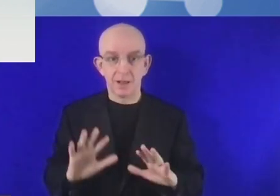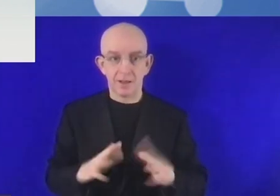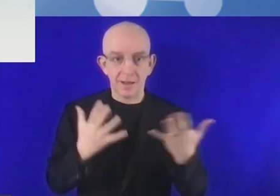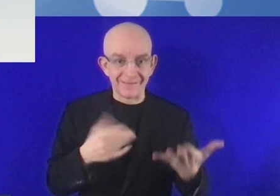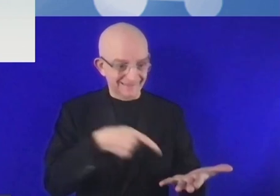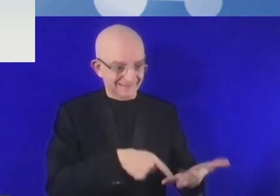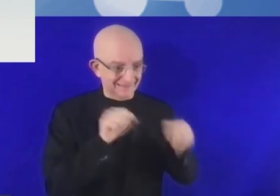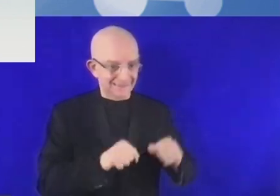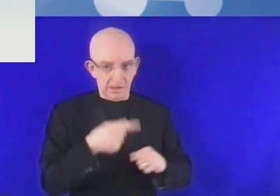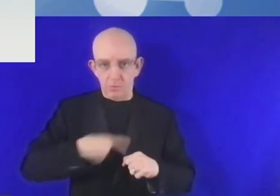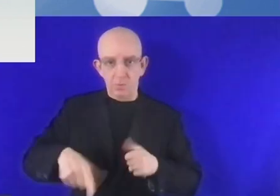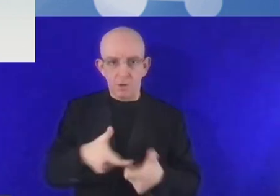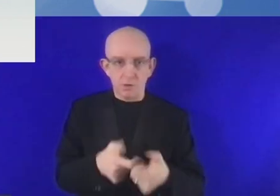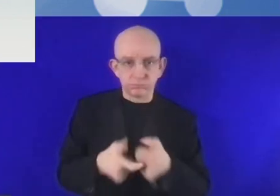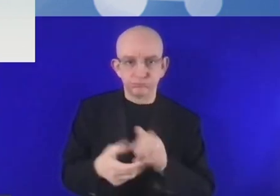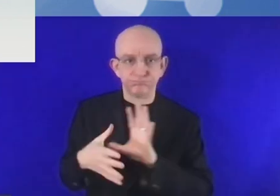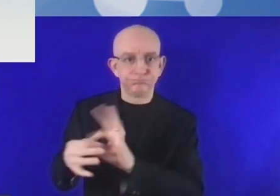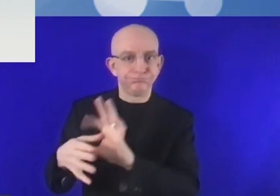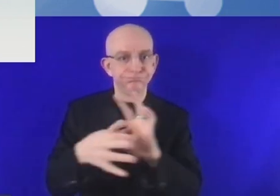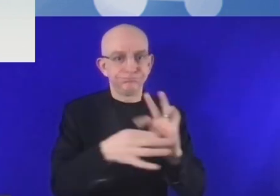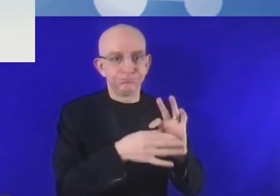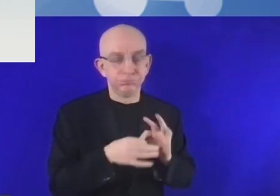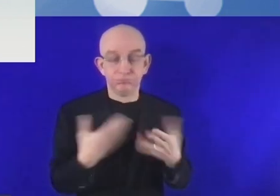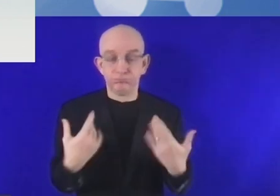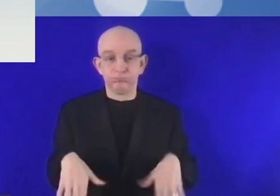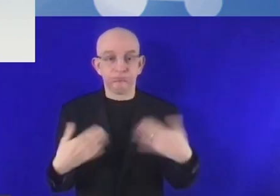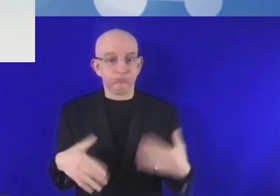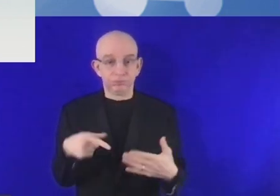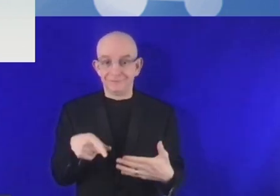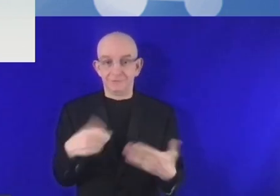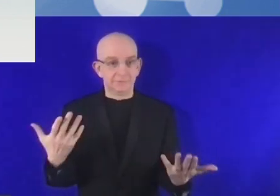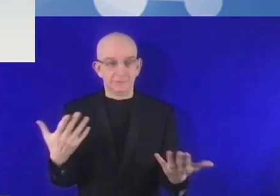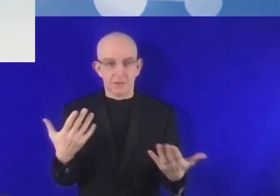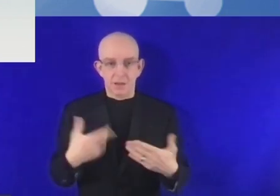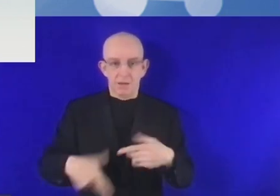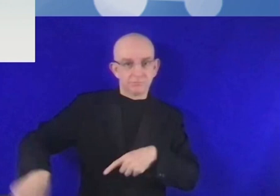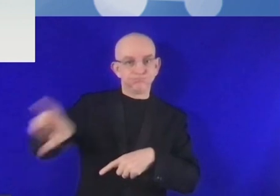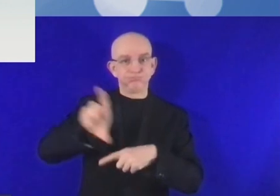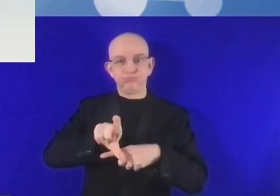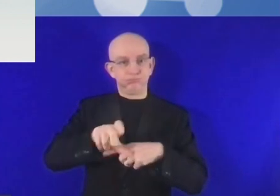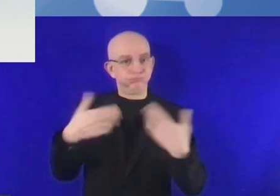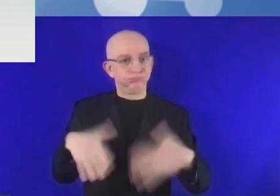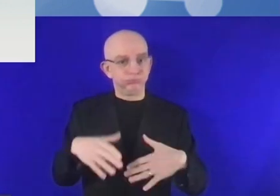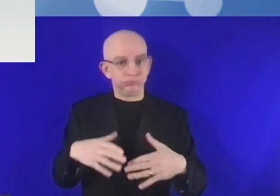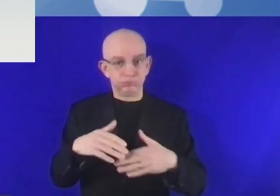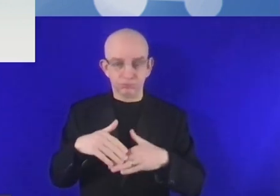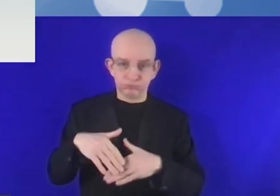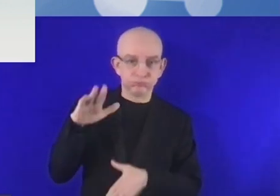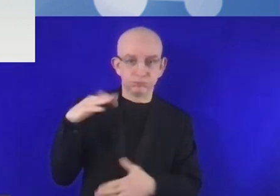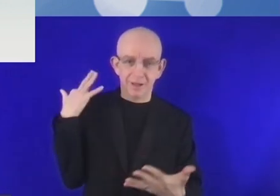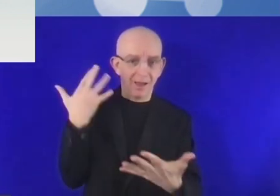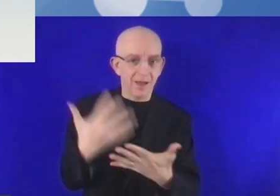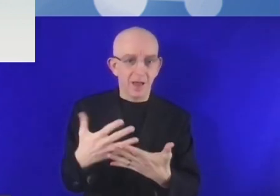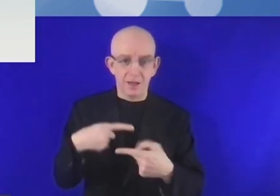uwypukliła, jak ważny jest internet dla naszego codziennego życia. To internet pozwolił nam podczas pandemii prowadzić